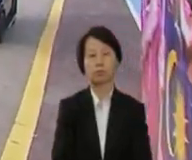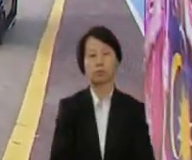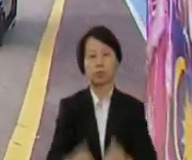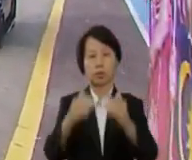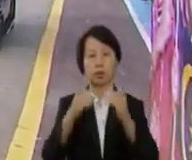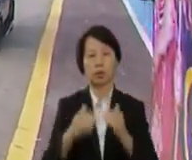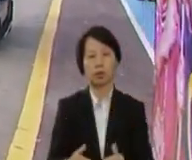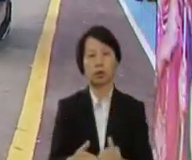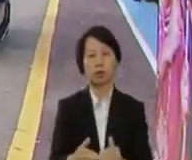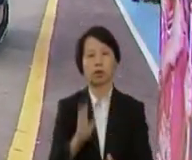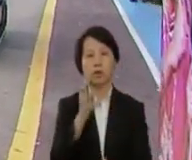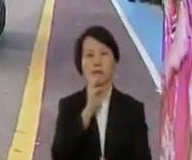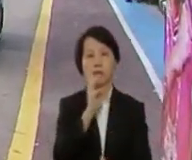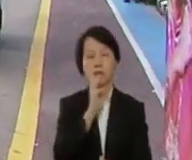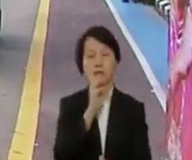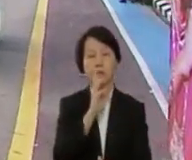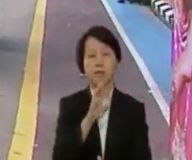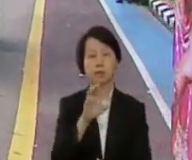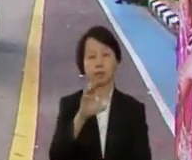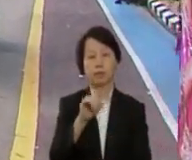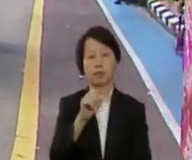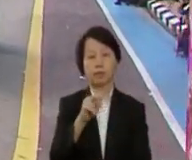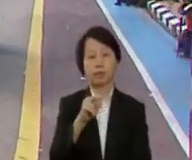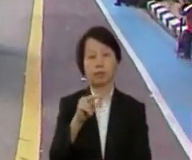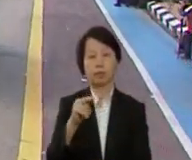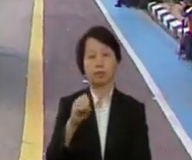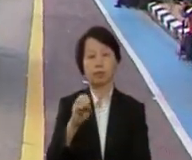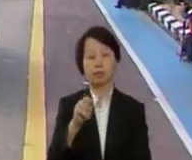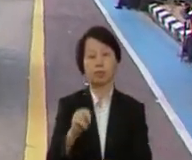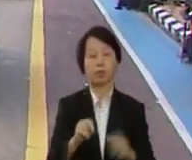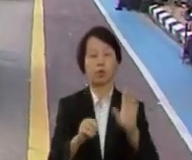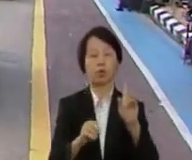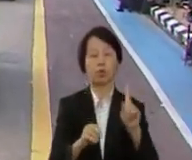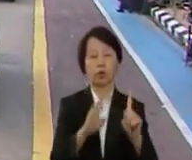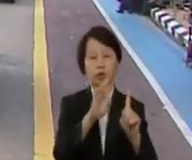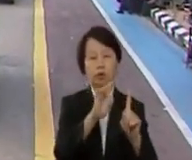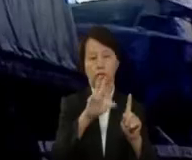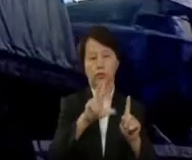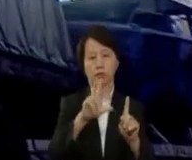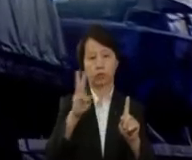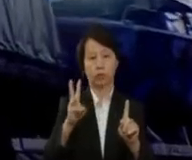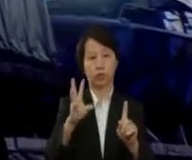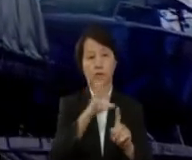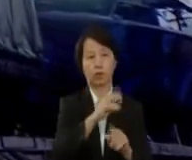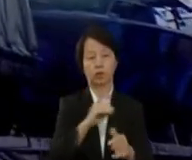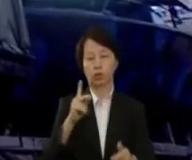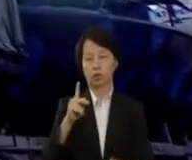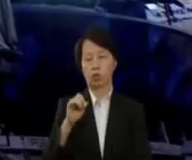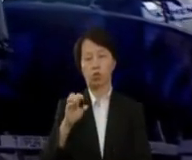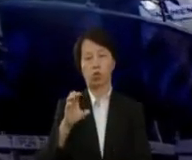Seterusnya, Water Cannon Merce Vans Atros 1836